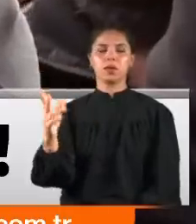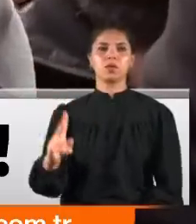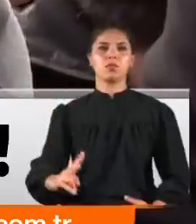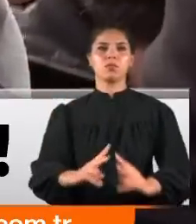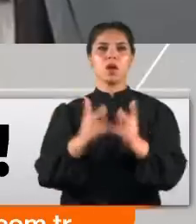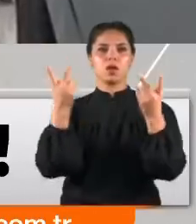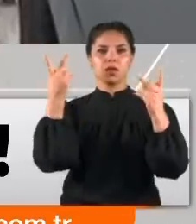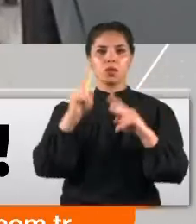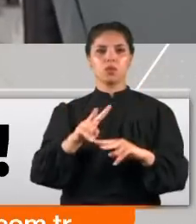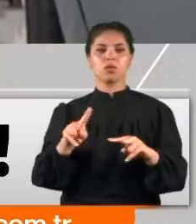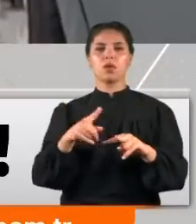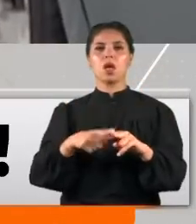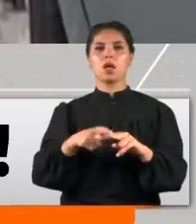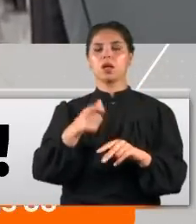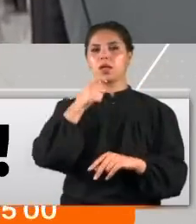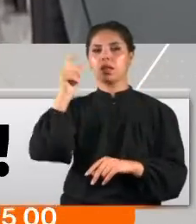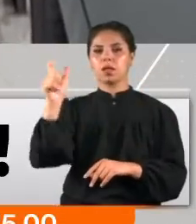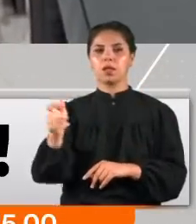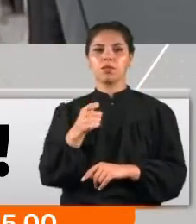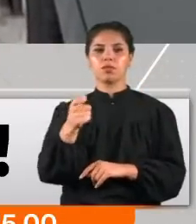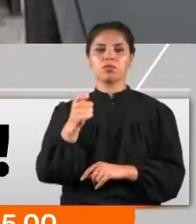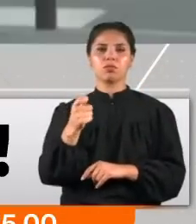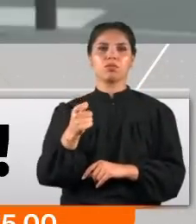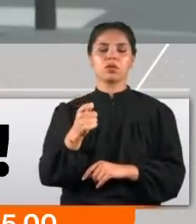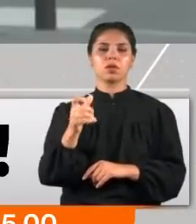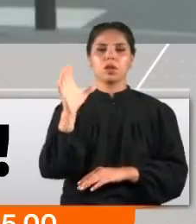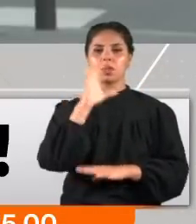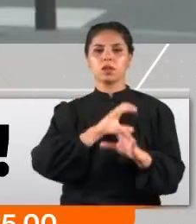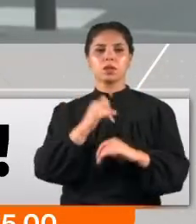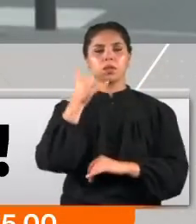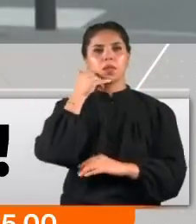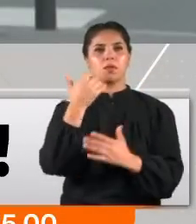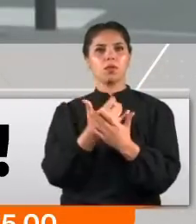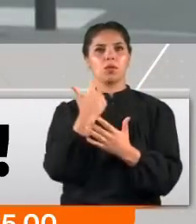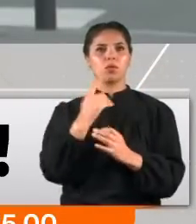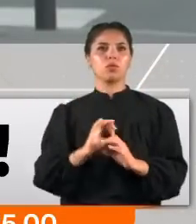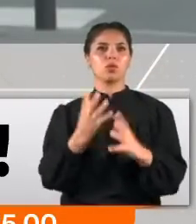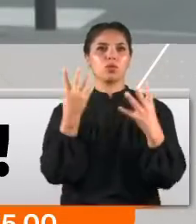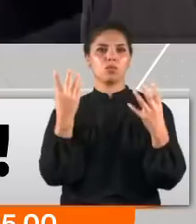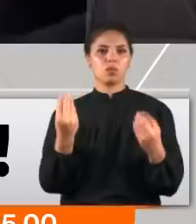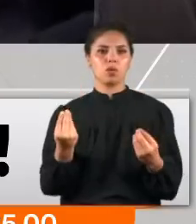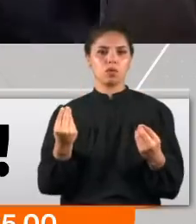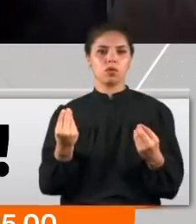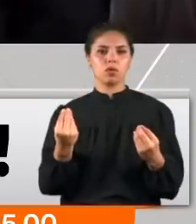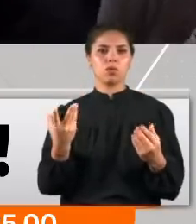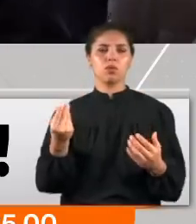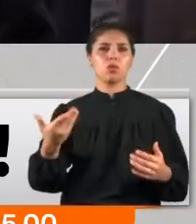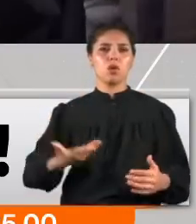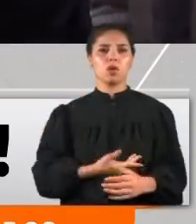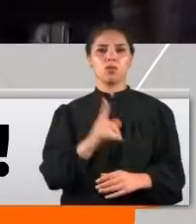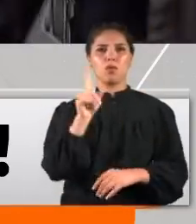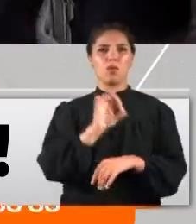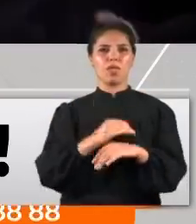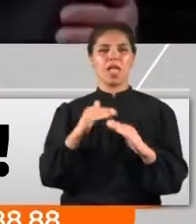Paris'te öldürülen Akın Genc'in cinayeti üzerindeki sır perdesi telefon kayıtlarıyla çözülecek. Çok acıktım, 10 dakikaya evde